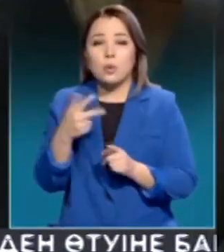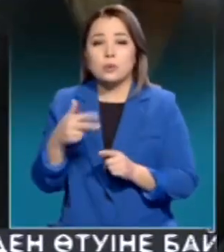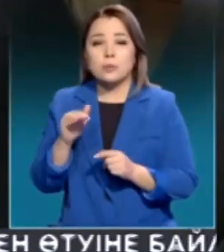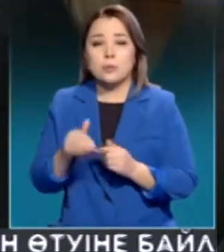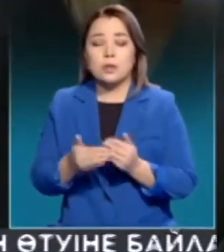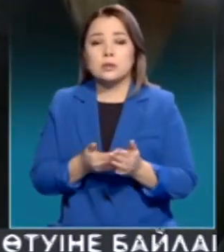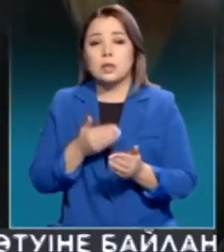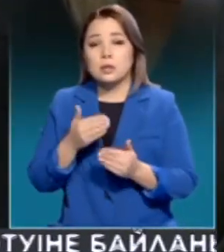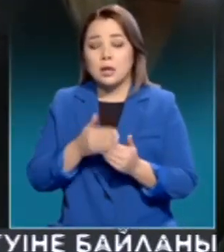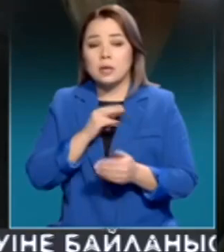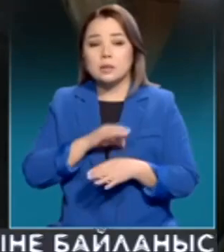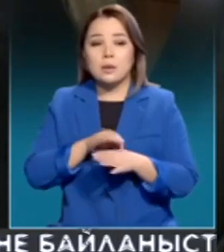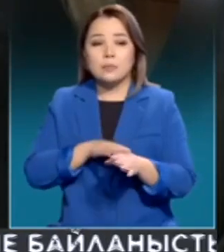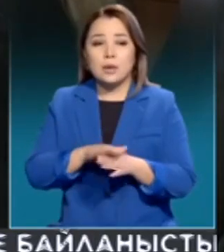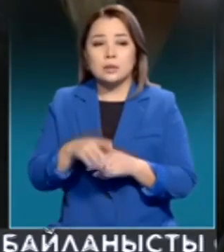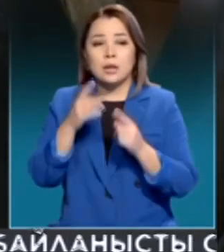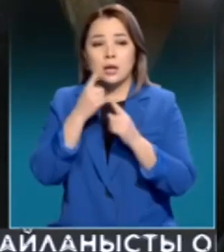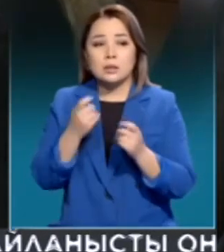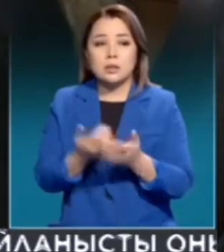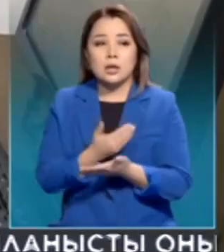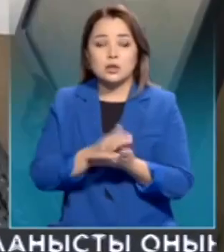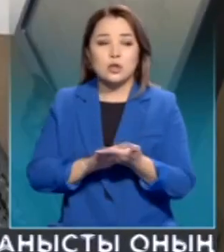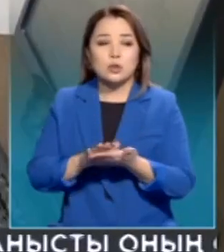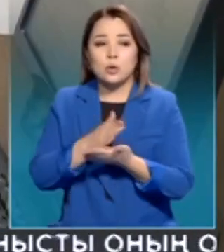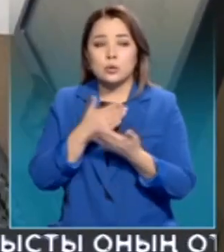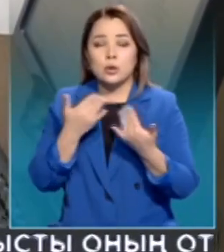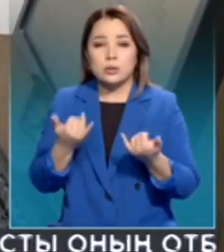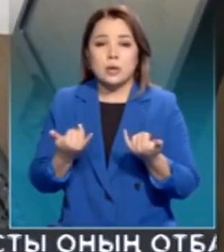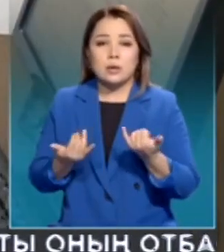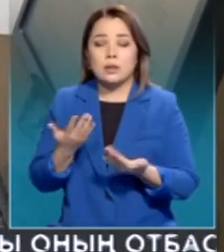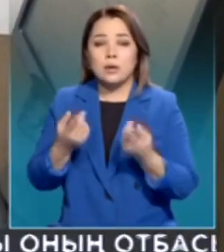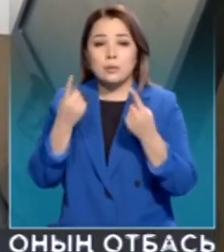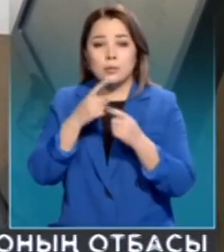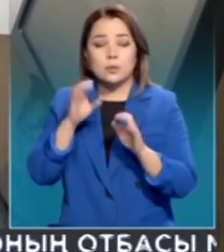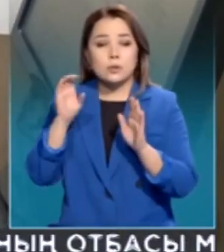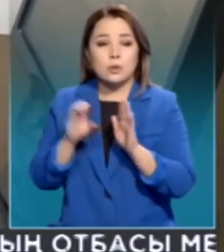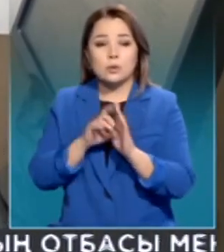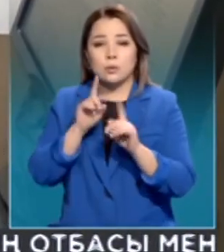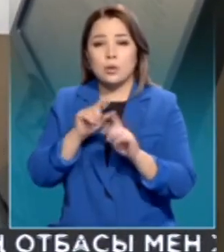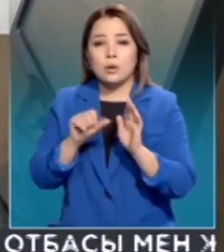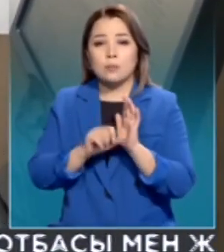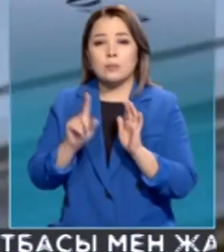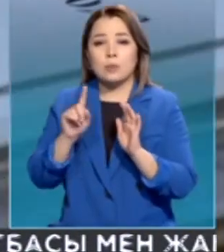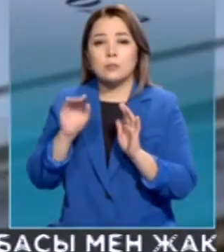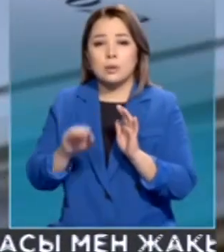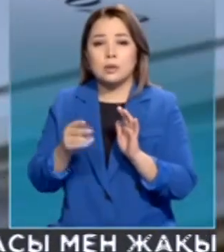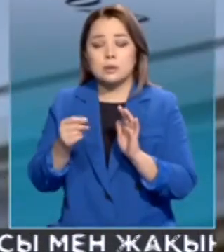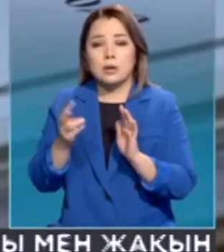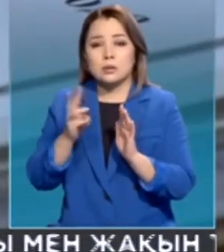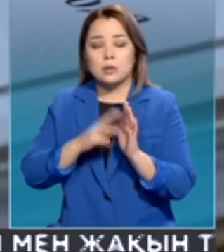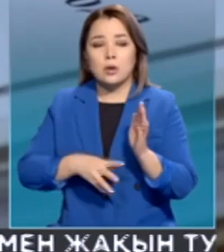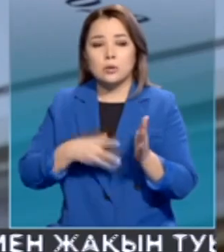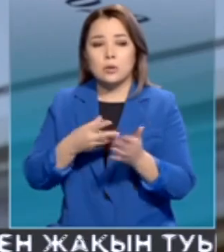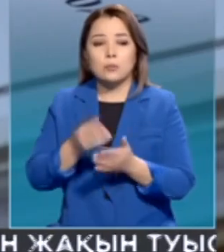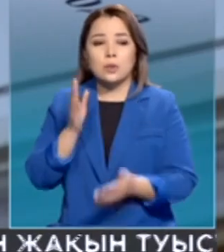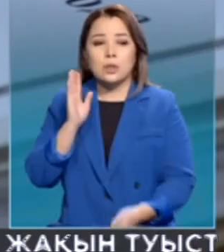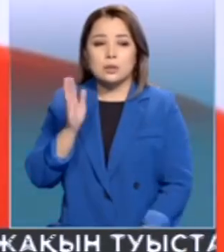мыңдай қызметкер бар дүние мүлкін жариялауға асығар емес. Егер олар ескертуге құлақ аспаса, 61 мың теңге айыппұл